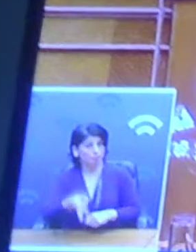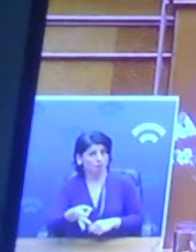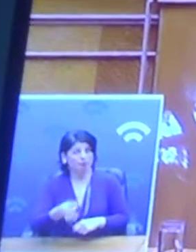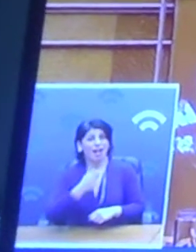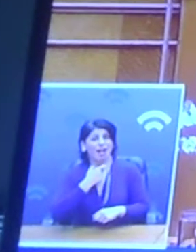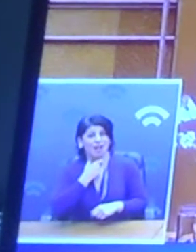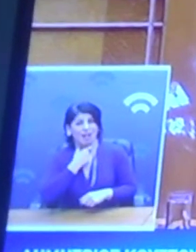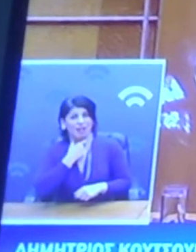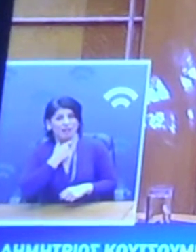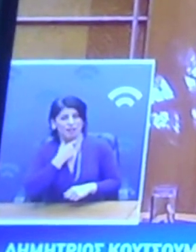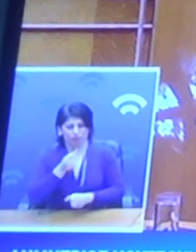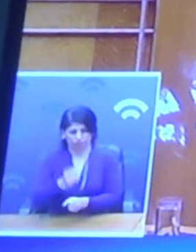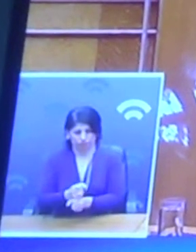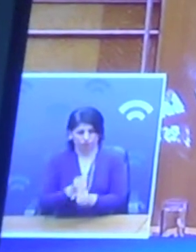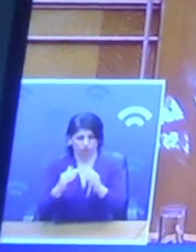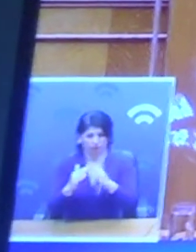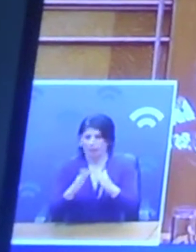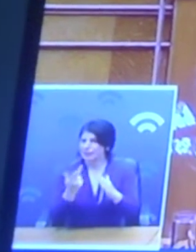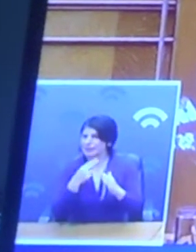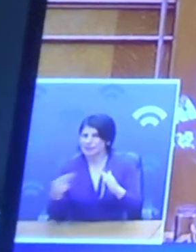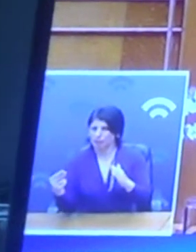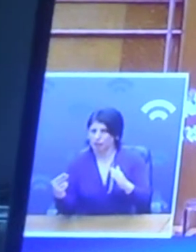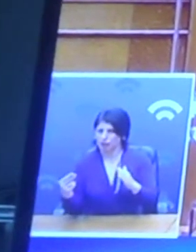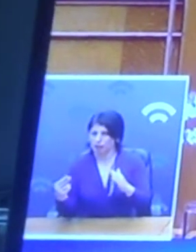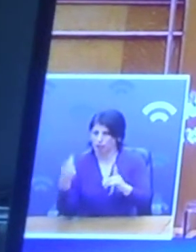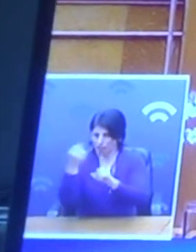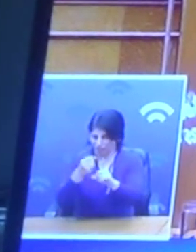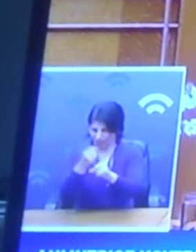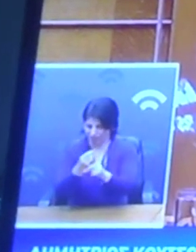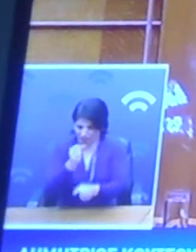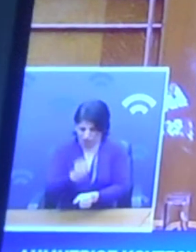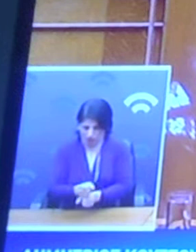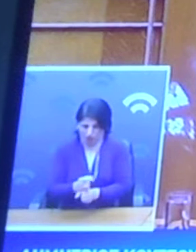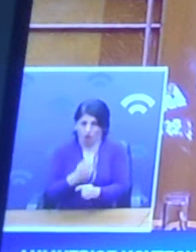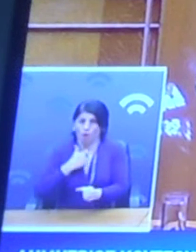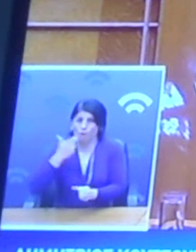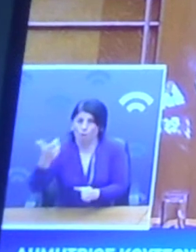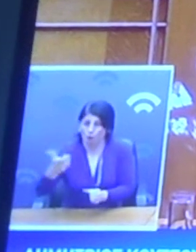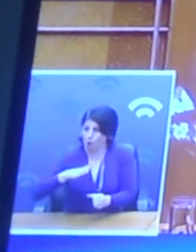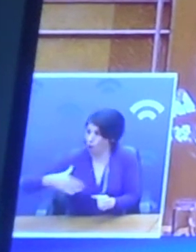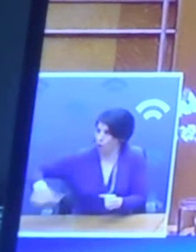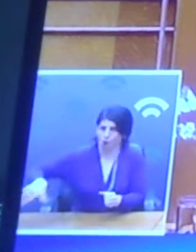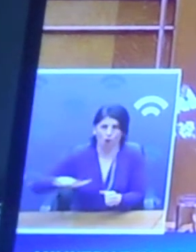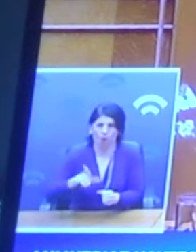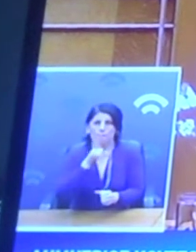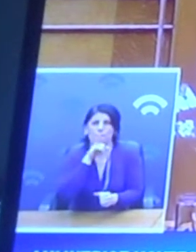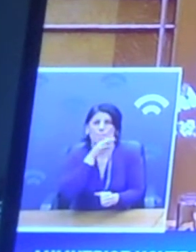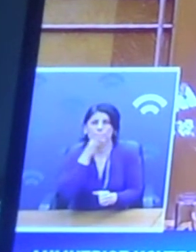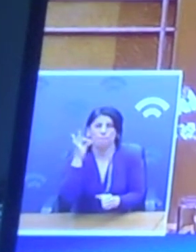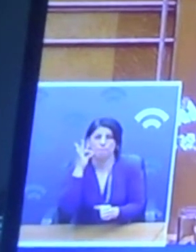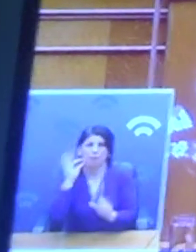Δεν σημαίνει καραντίνα στη διεκδίκηση, στη φωνή του λαού. Δεν σημαίνει σιωπητήριο